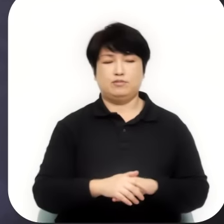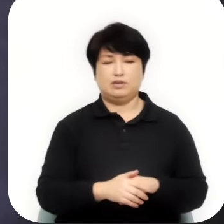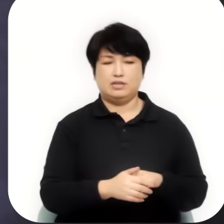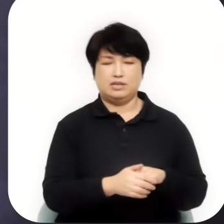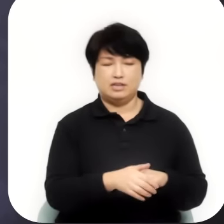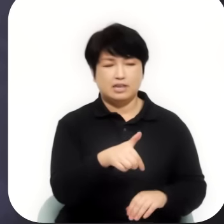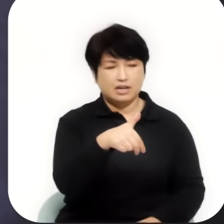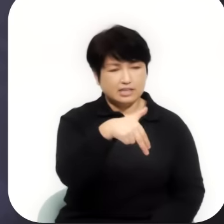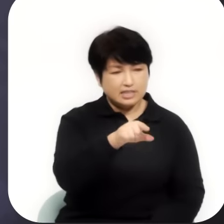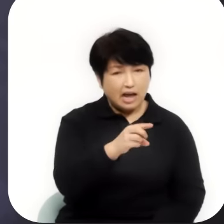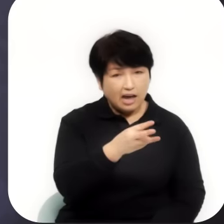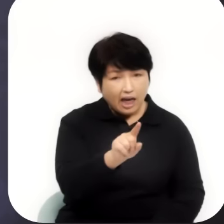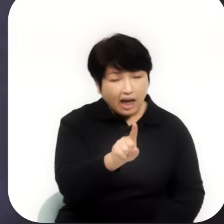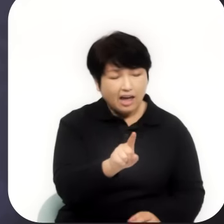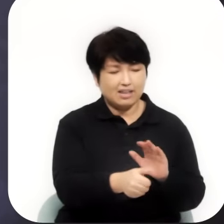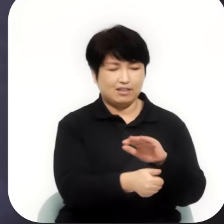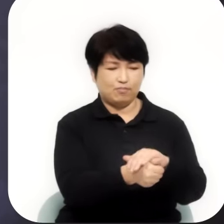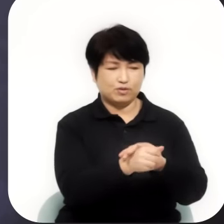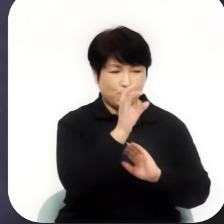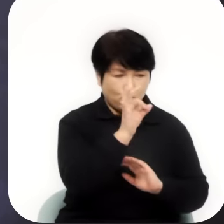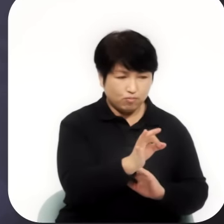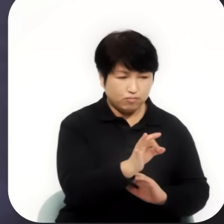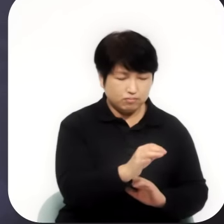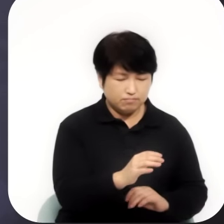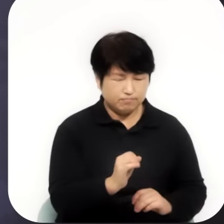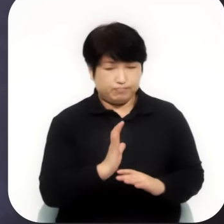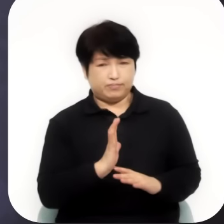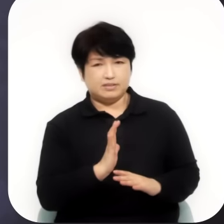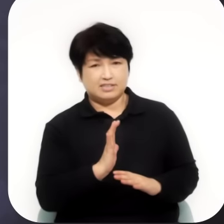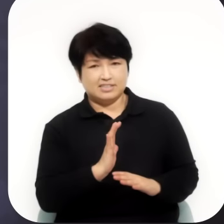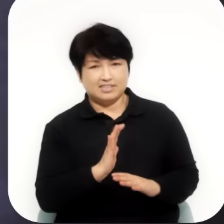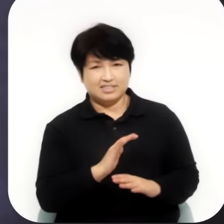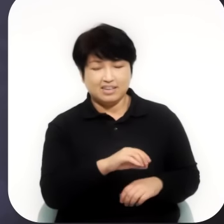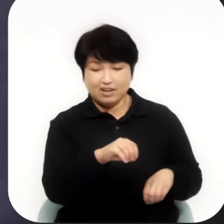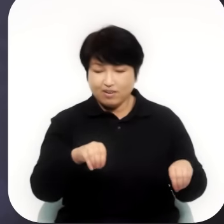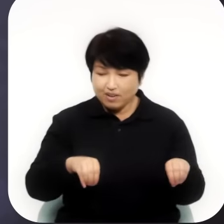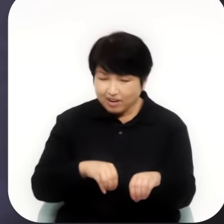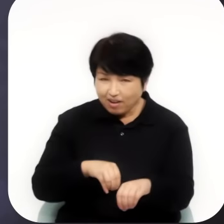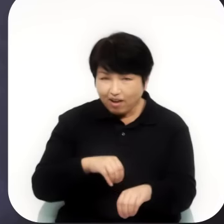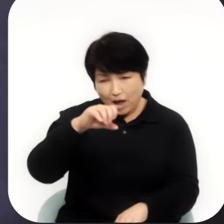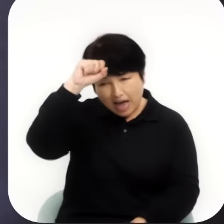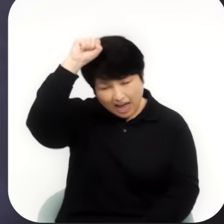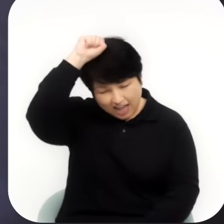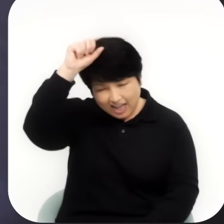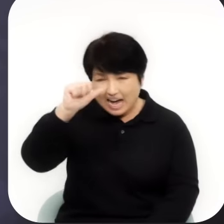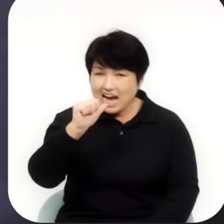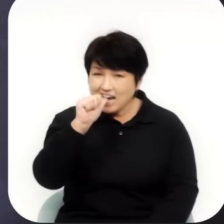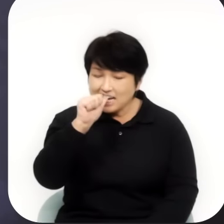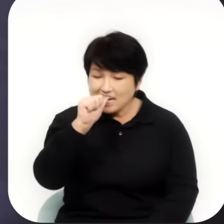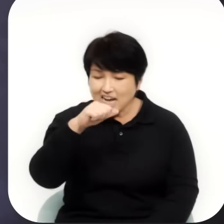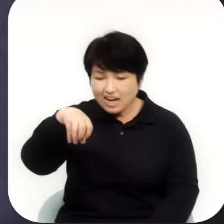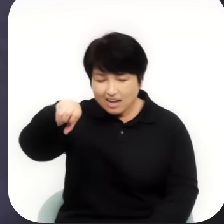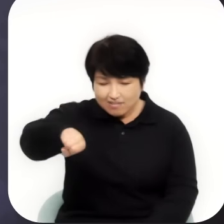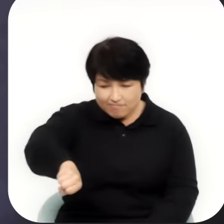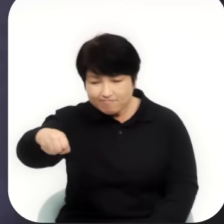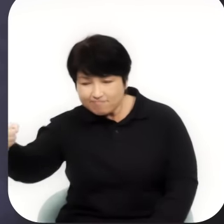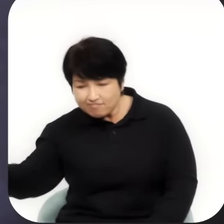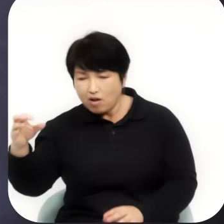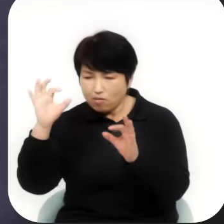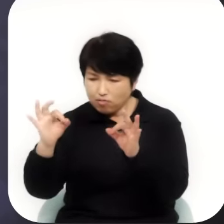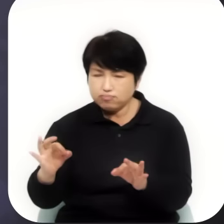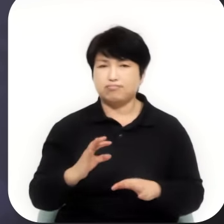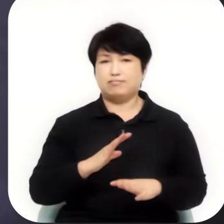소뚜껑 보고 놀란다. 이런 옛말처럼 말이에요. 그래서 우리의 괴로움은 대부분 다 과거의 기억으로